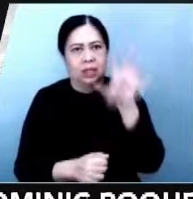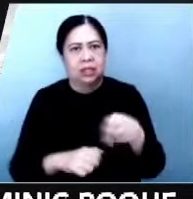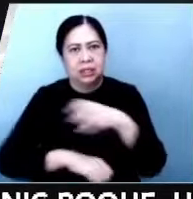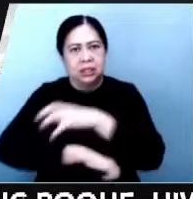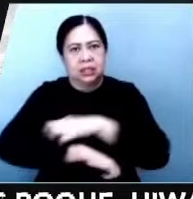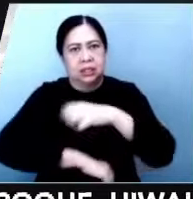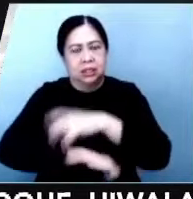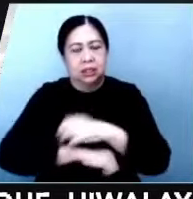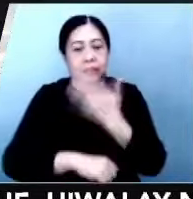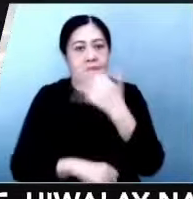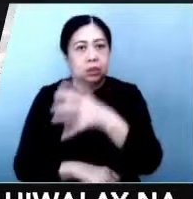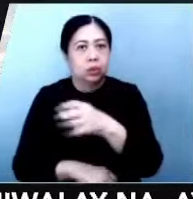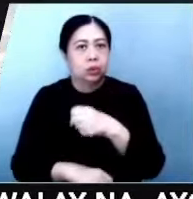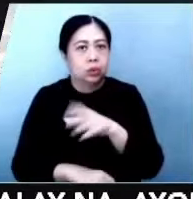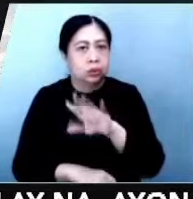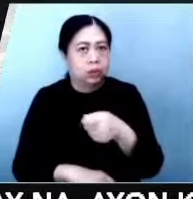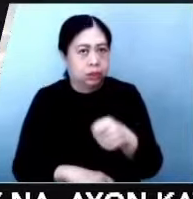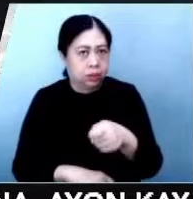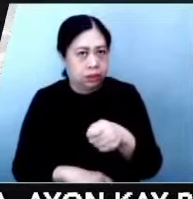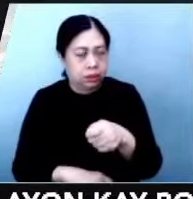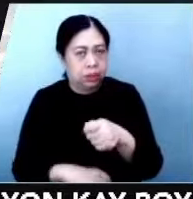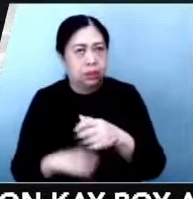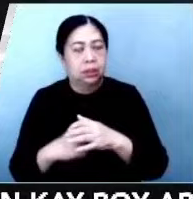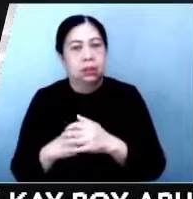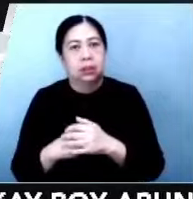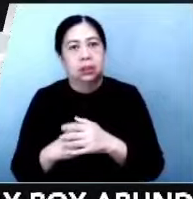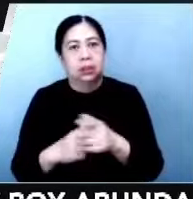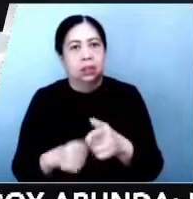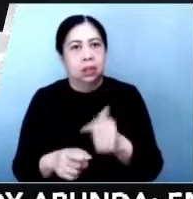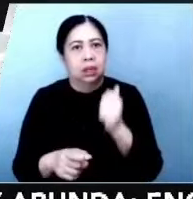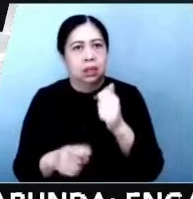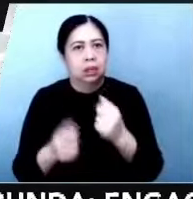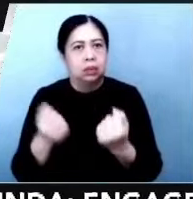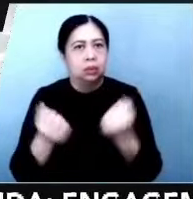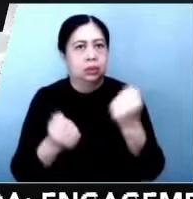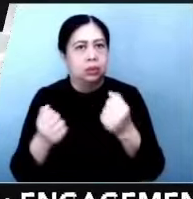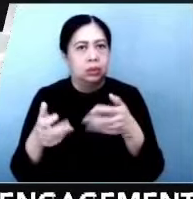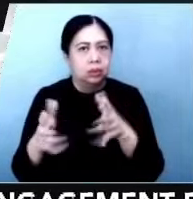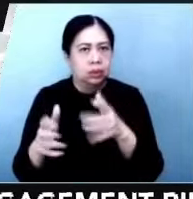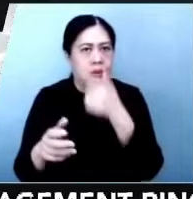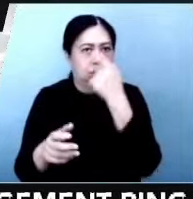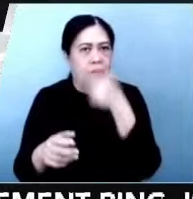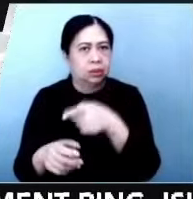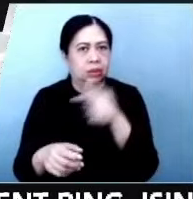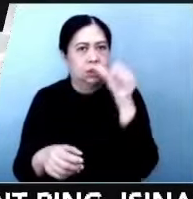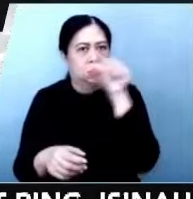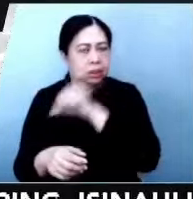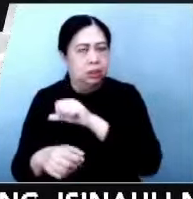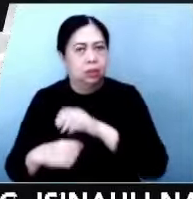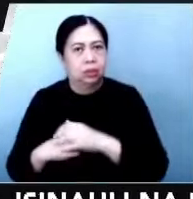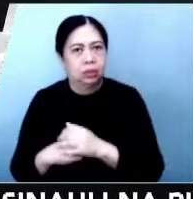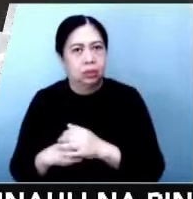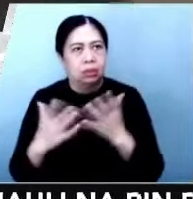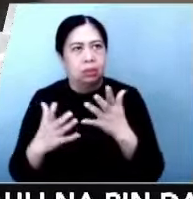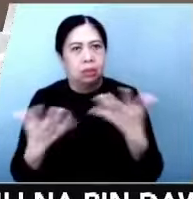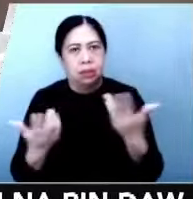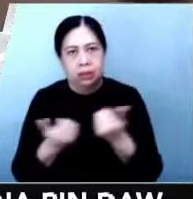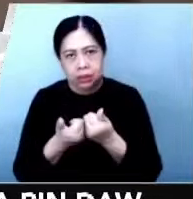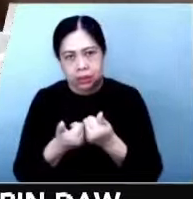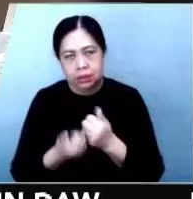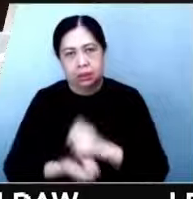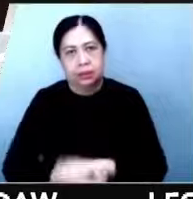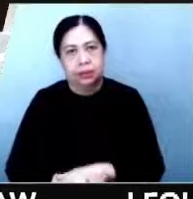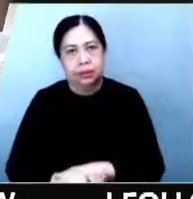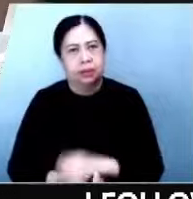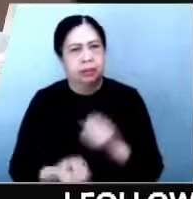ko po kasi yung susi niya kasi ayaw ko po siyang pag-drive-in kasi siya po yung nakainom. Baka makadisgrasya pa po. Ilang